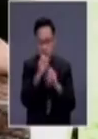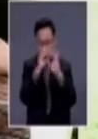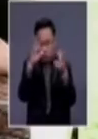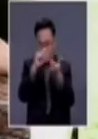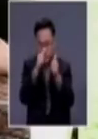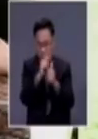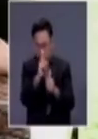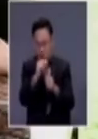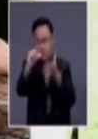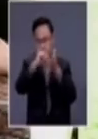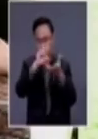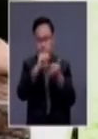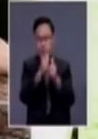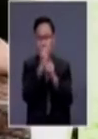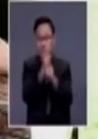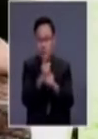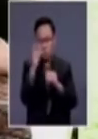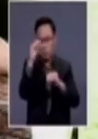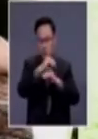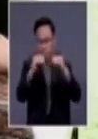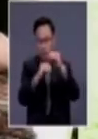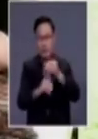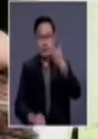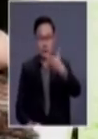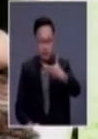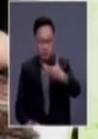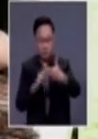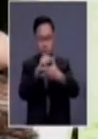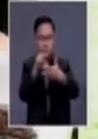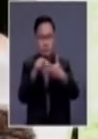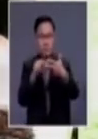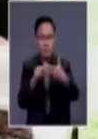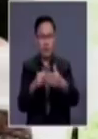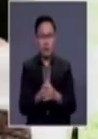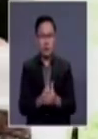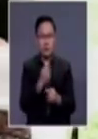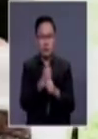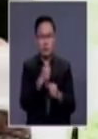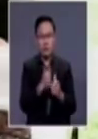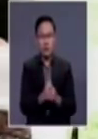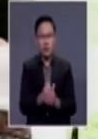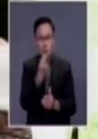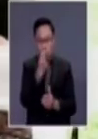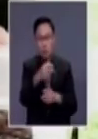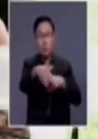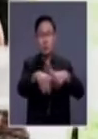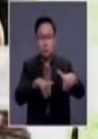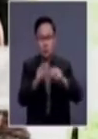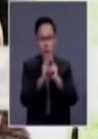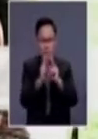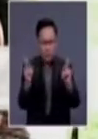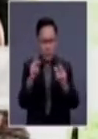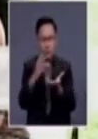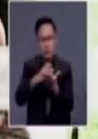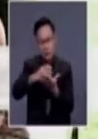นได้ตกผลึกกับทาง SP แล้วก็ทางชุมชนทางคณะกรรมการสถานศึกษ